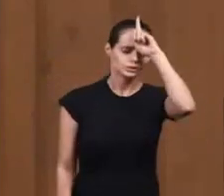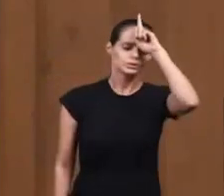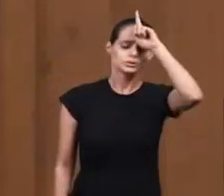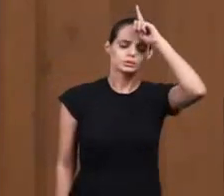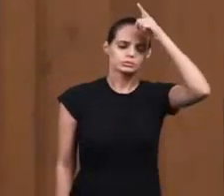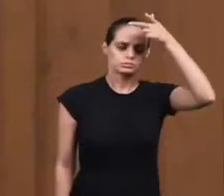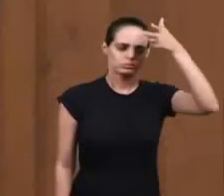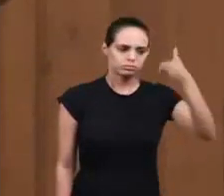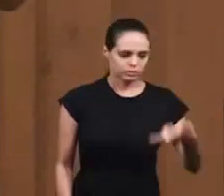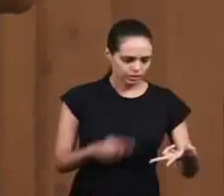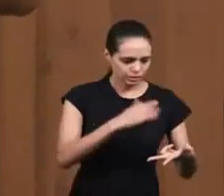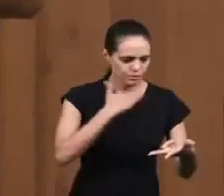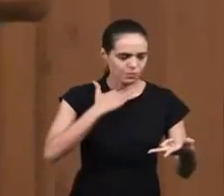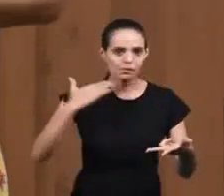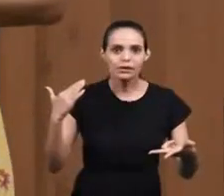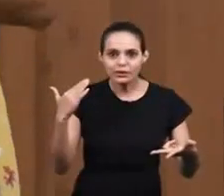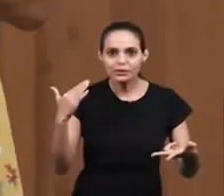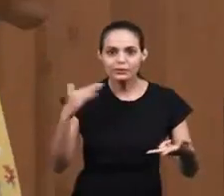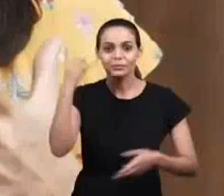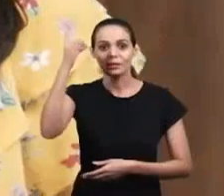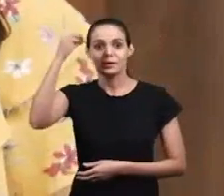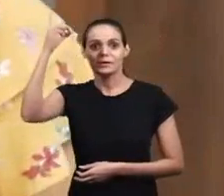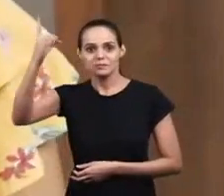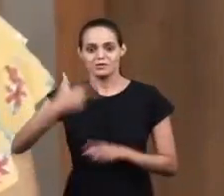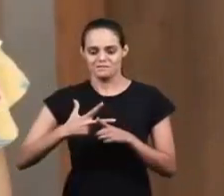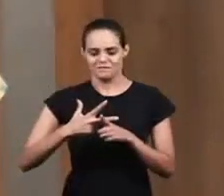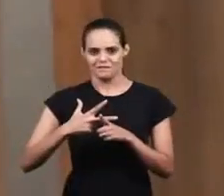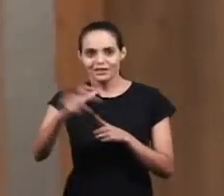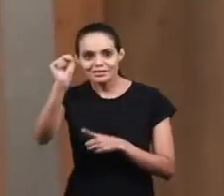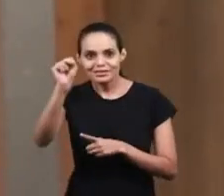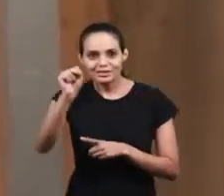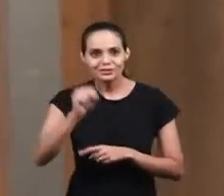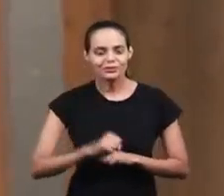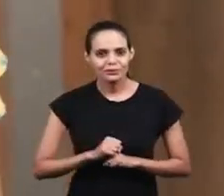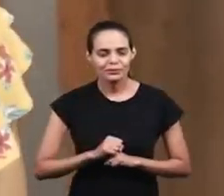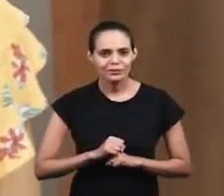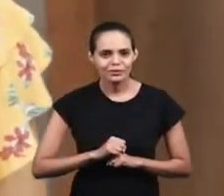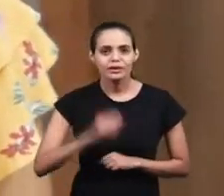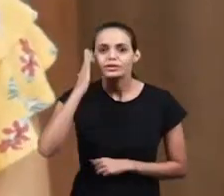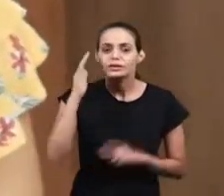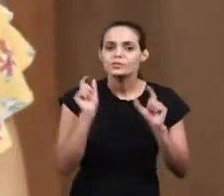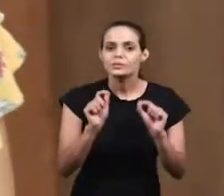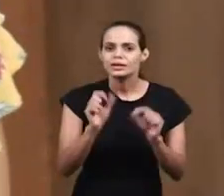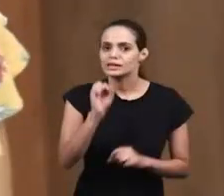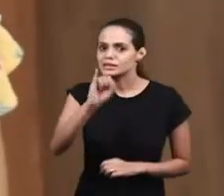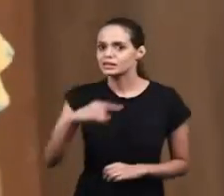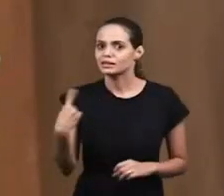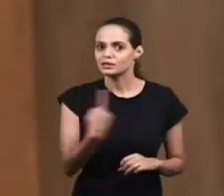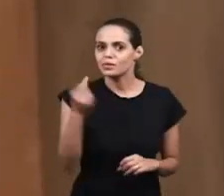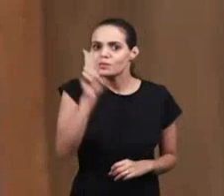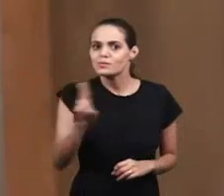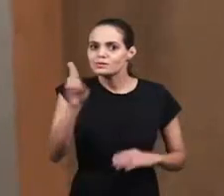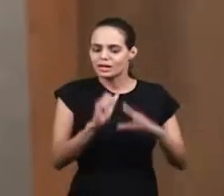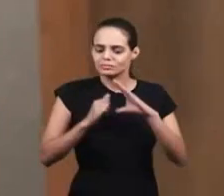gegen die Stirn des Riesen, der zu Boden fiel. Und so war David Sieger. Und so können wir nun damit